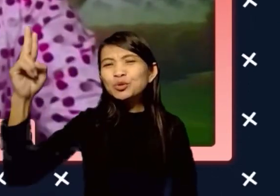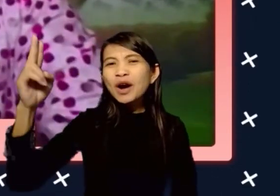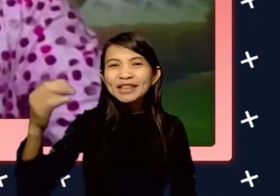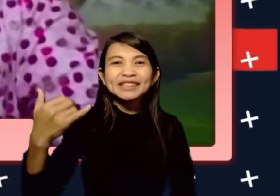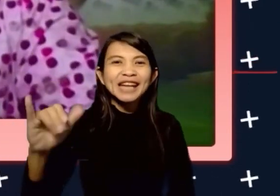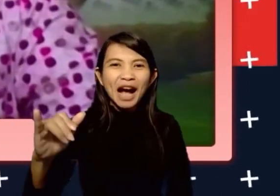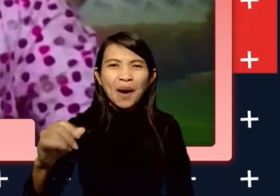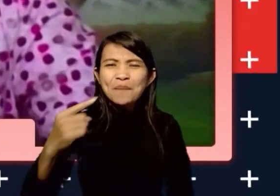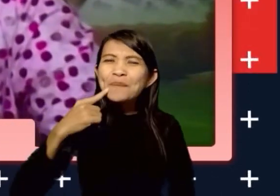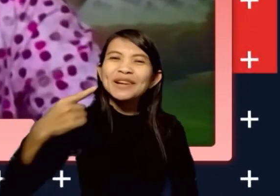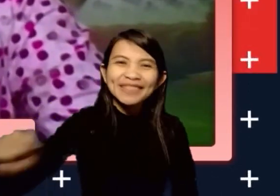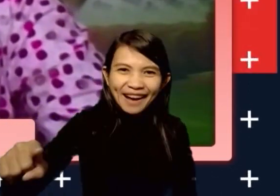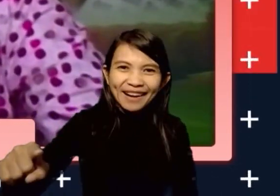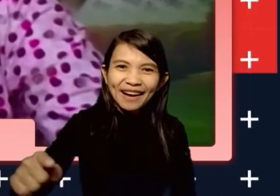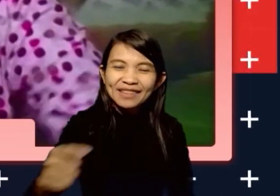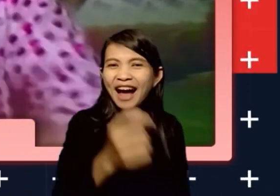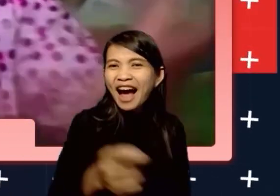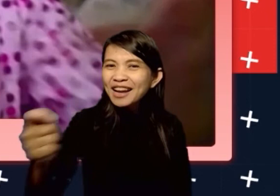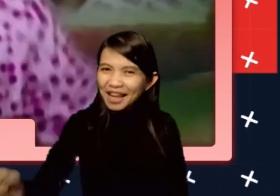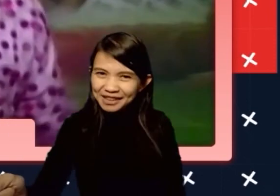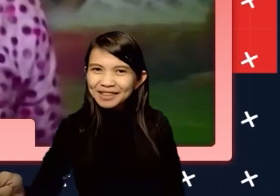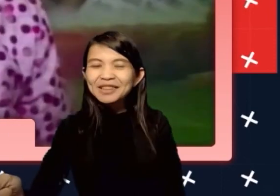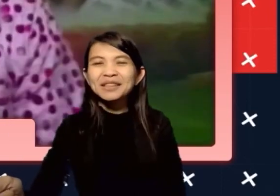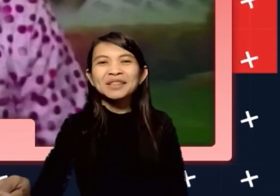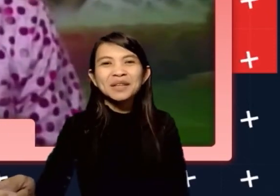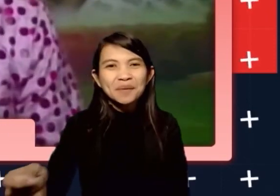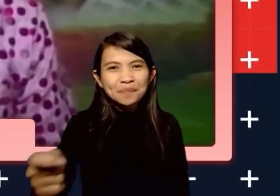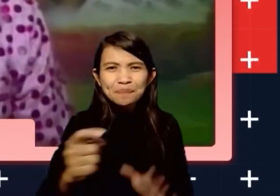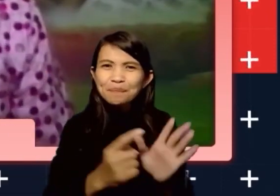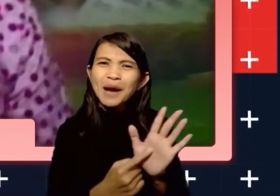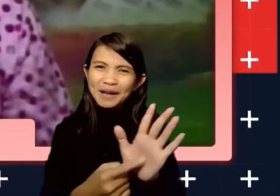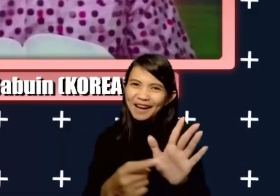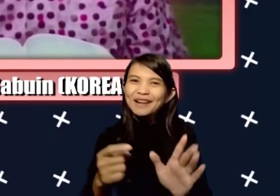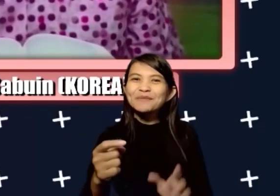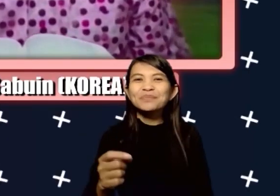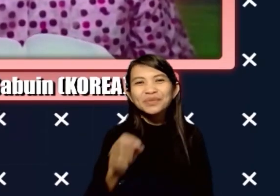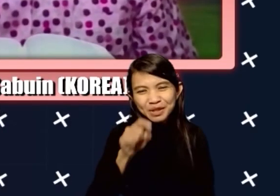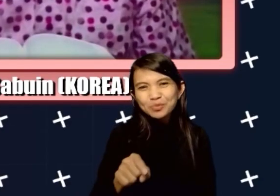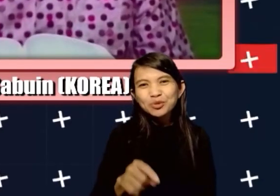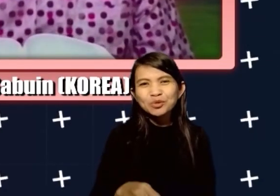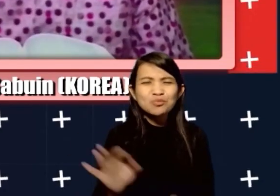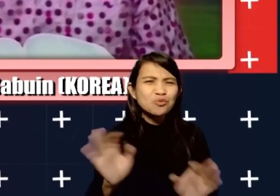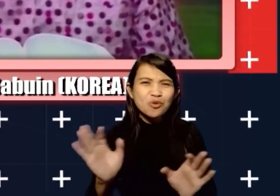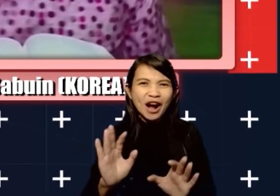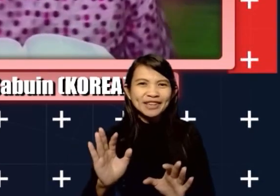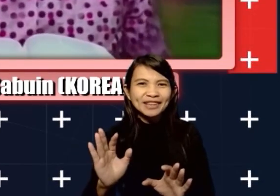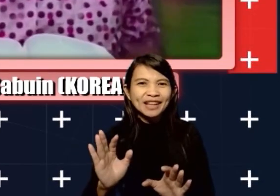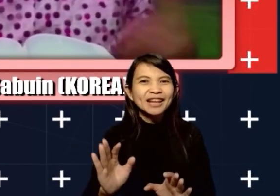inisiatif dari Yeskiel. Hanya itu yang bisa saya sampaikan. Terima kasih Ibu atau Saudari Rester Rumi.